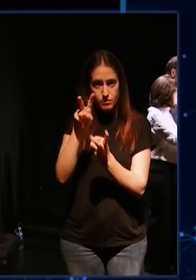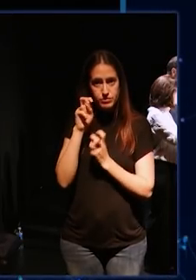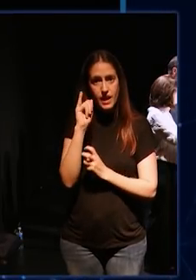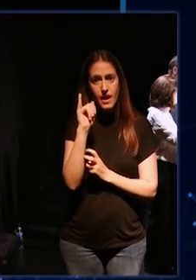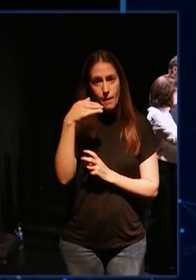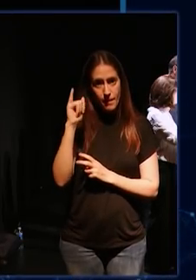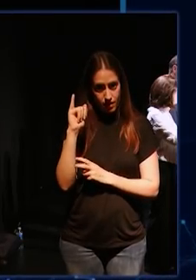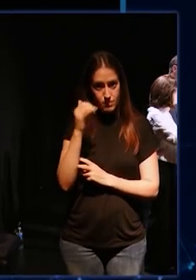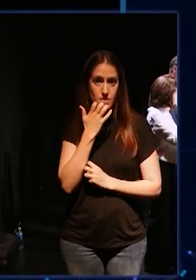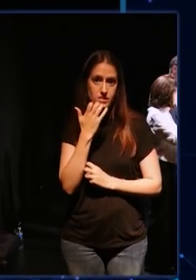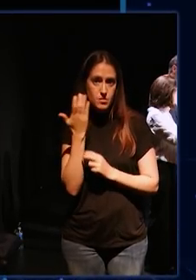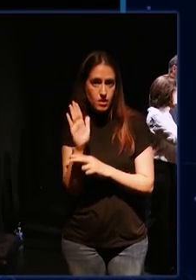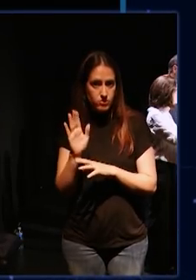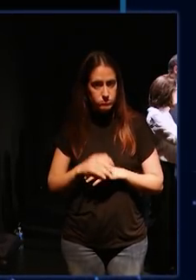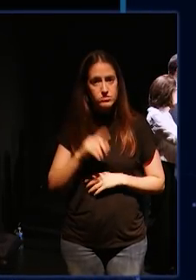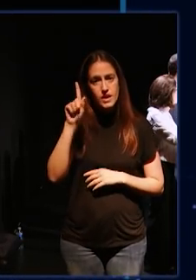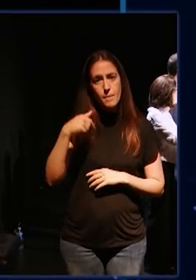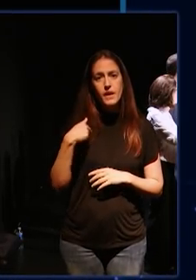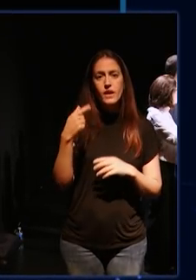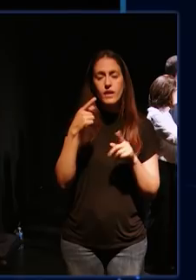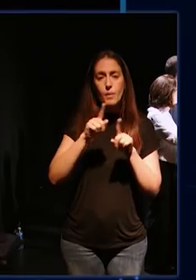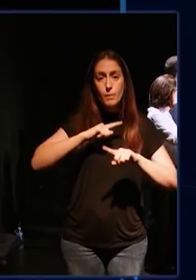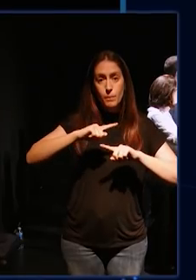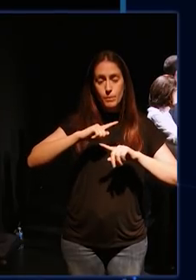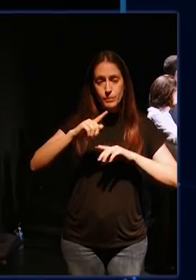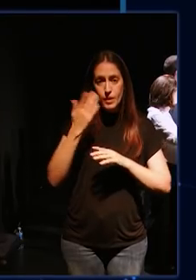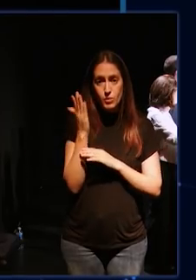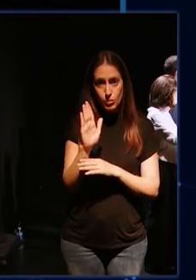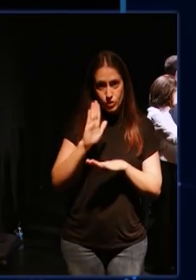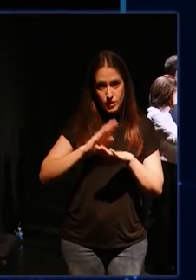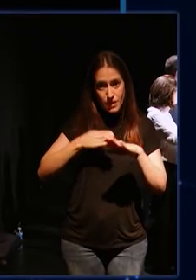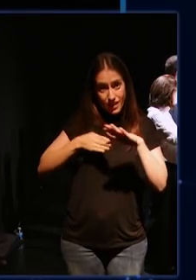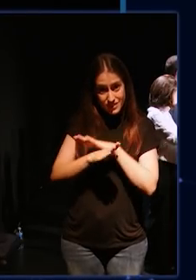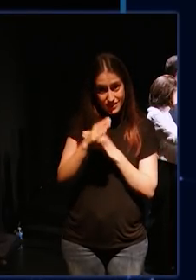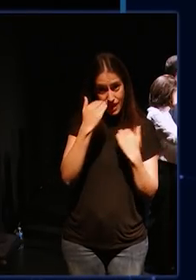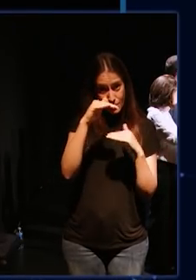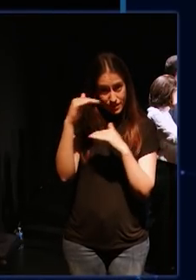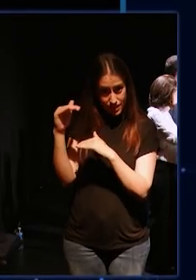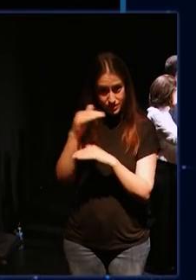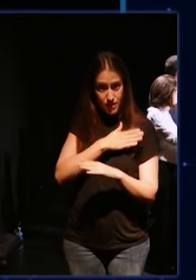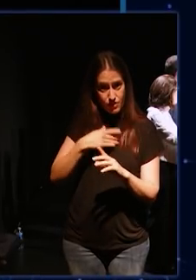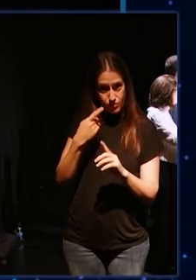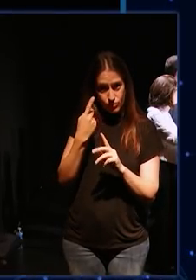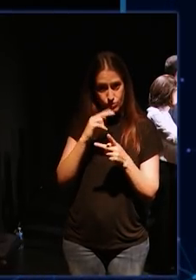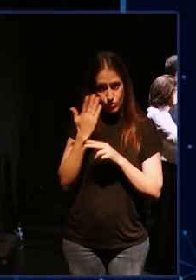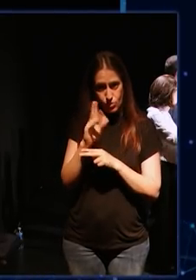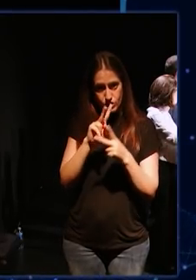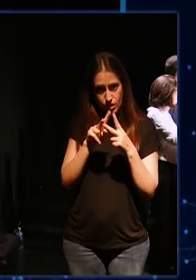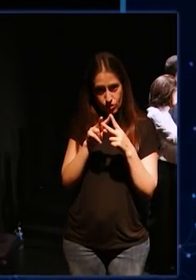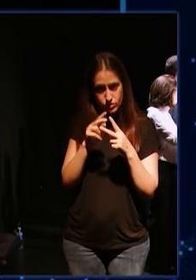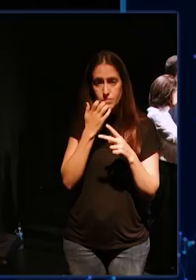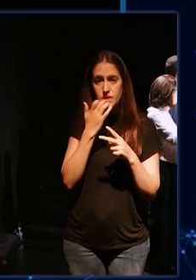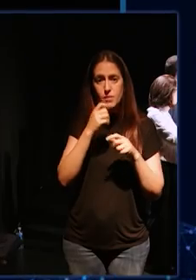dues propostes a nivell de modificació de POM per facilitar l'accés a l'habitatge. Una és, en determinats llocs de Cardedeu, els locals en planta